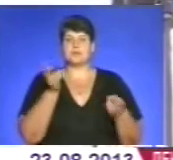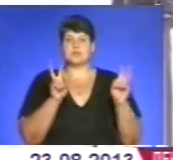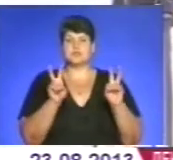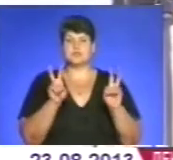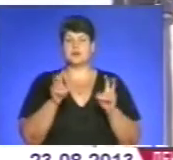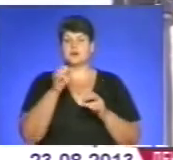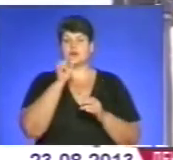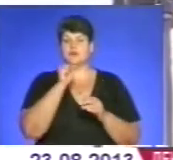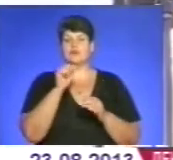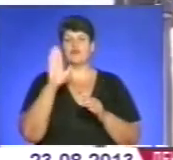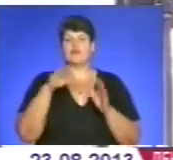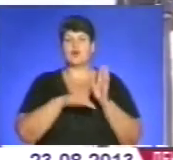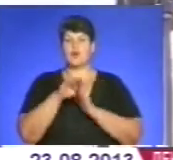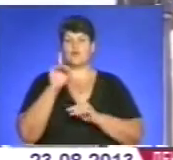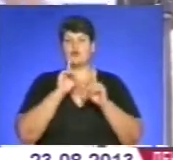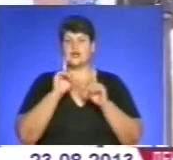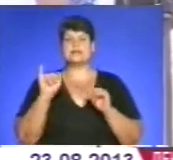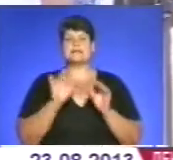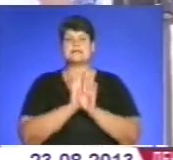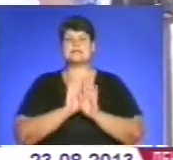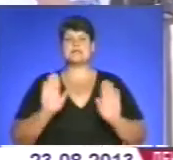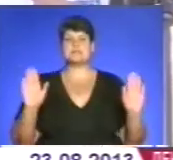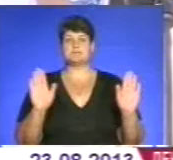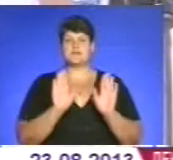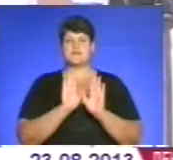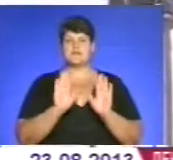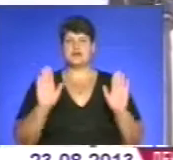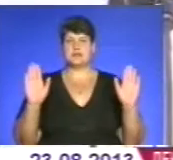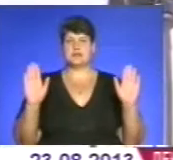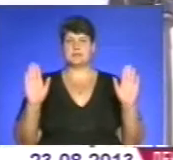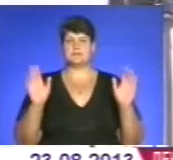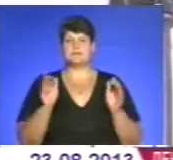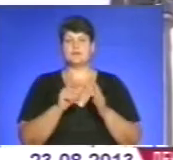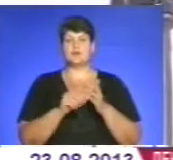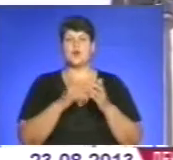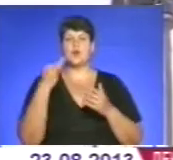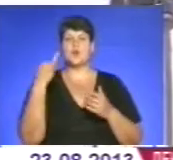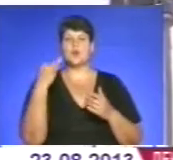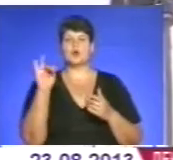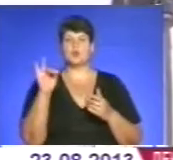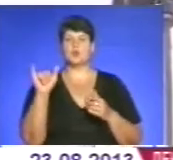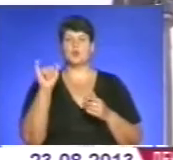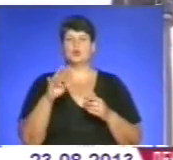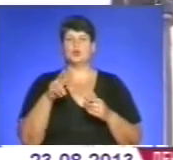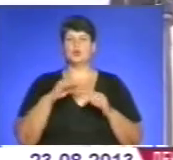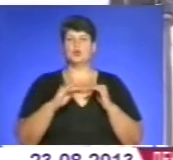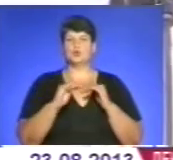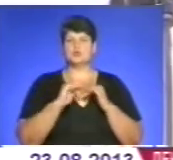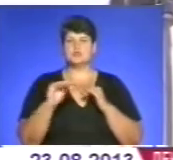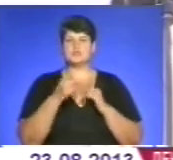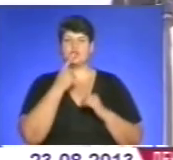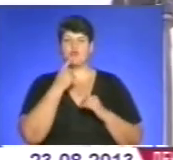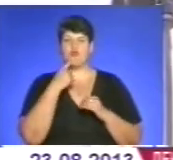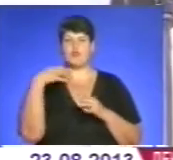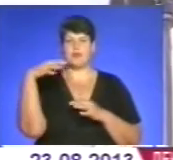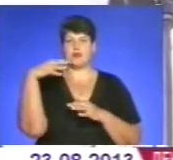Ради і заспівали стрілецьку пісню «Ой, у лузі червона калина».